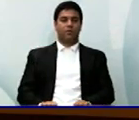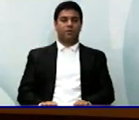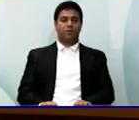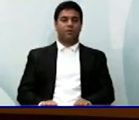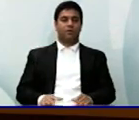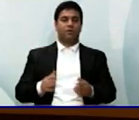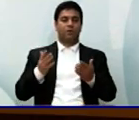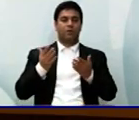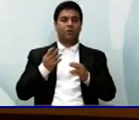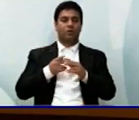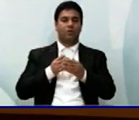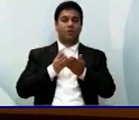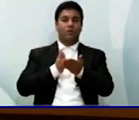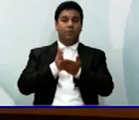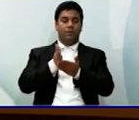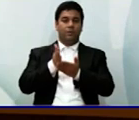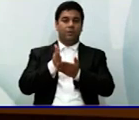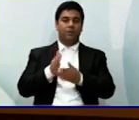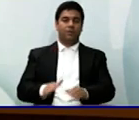к которому направляются